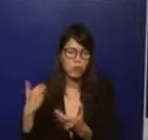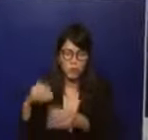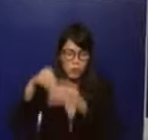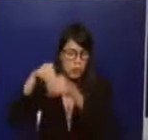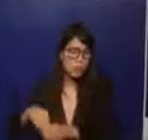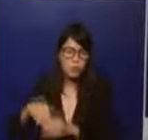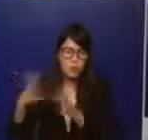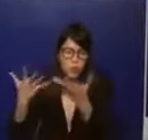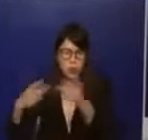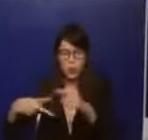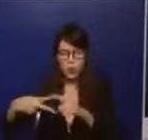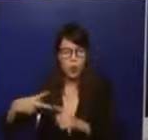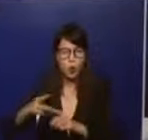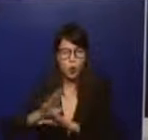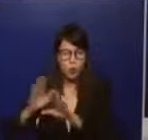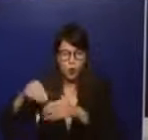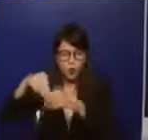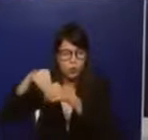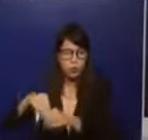ะ